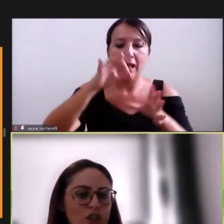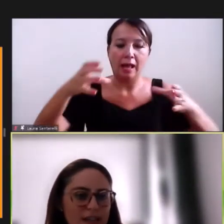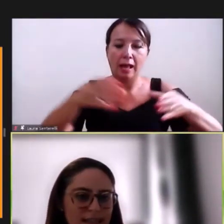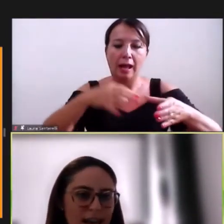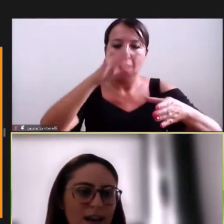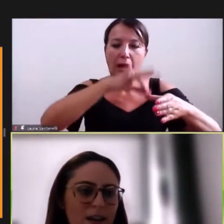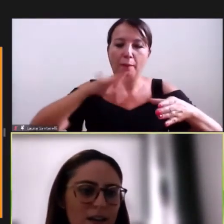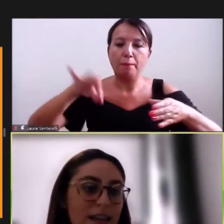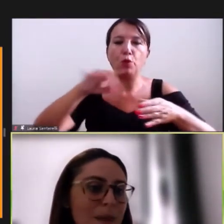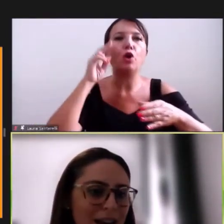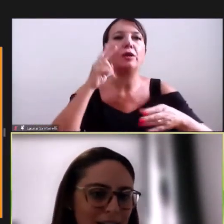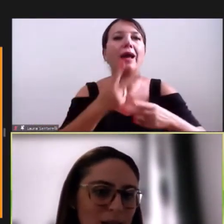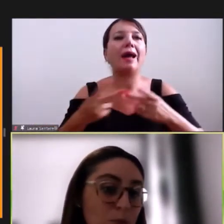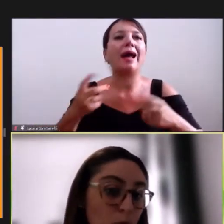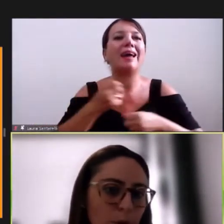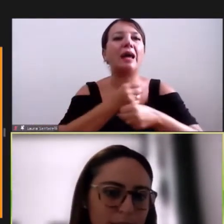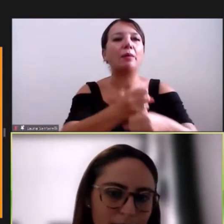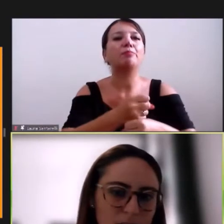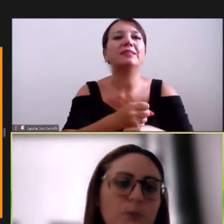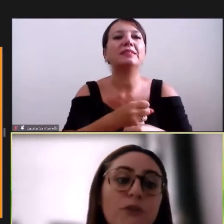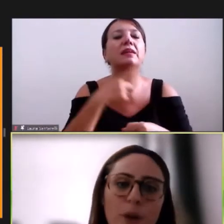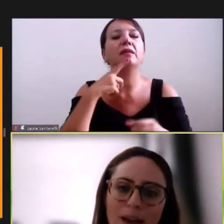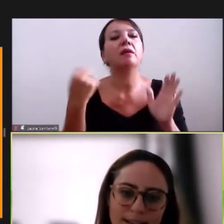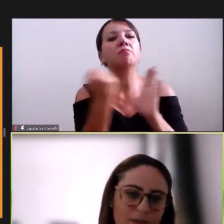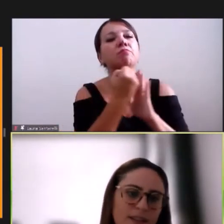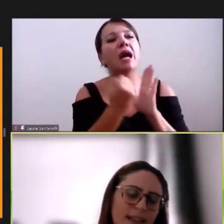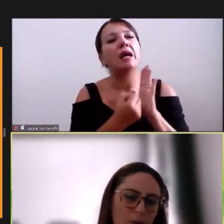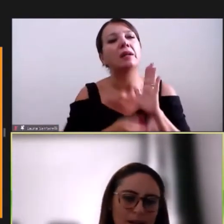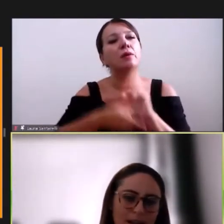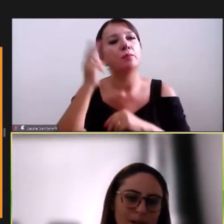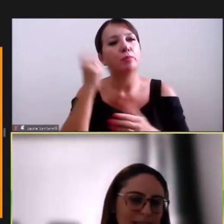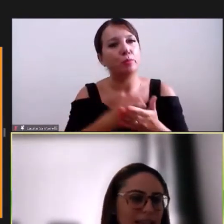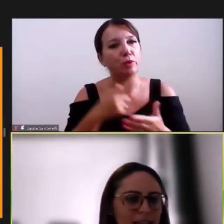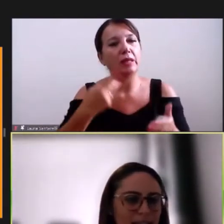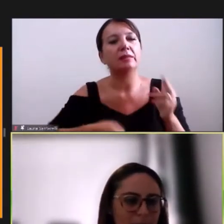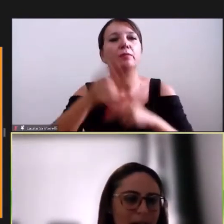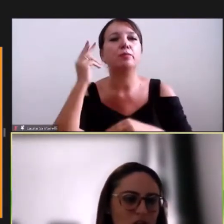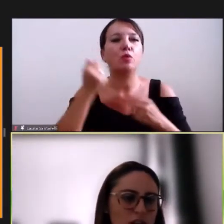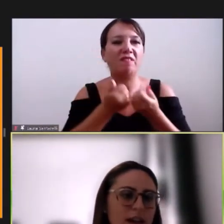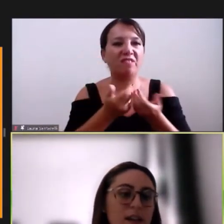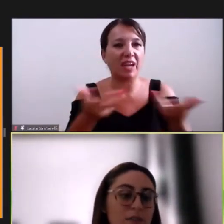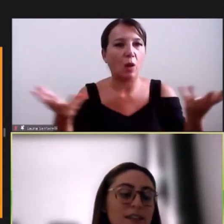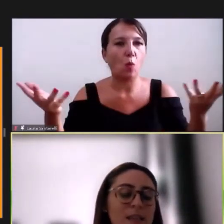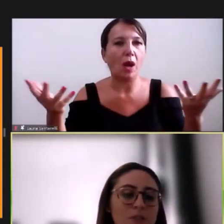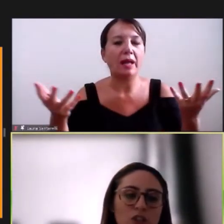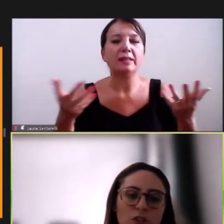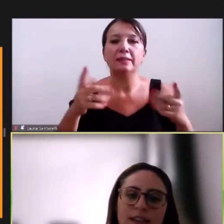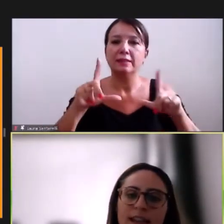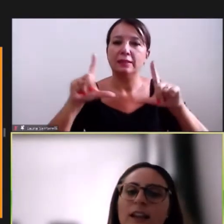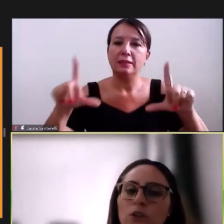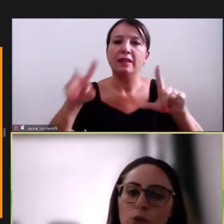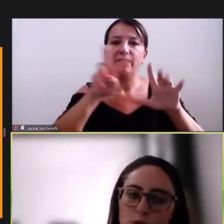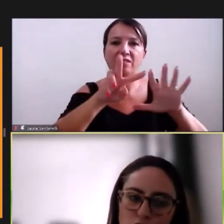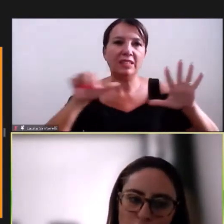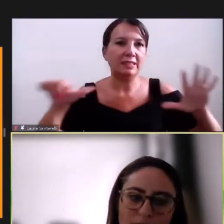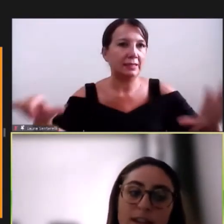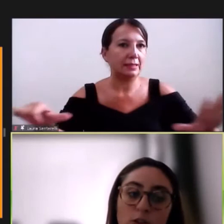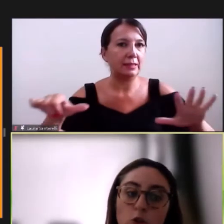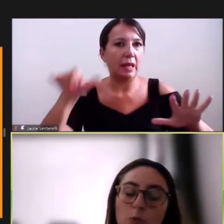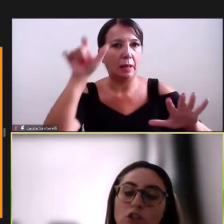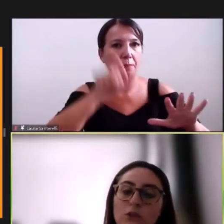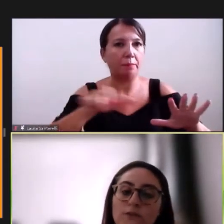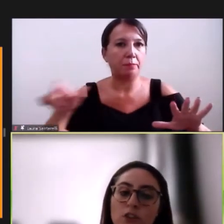di conoscenza dei marchi più importanti, più frequenti, che vedete quelli rappresentati in immagine. Il 26% degli italiani non li conosce,